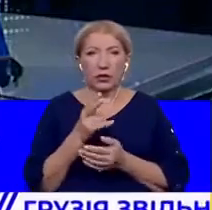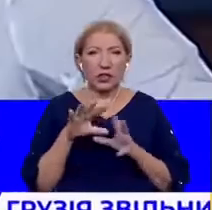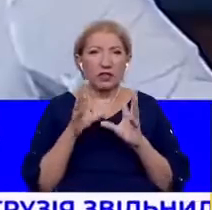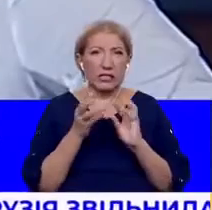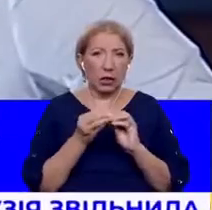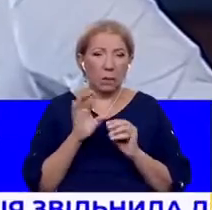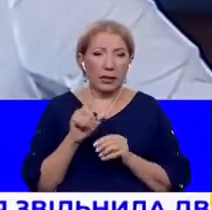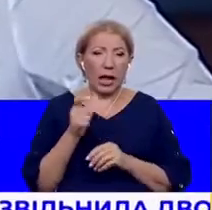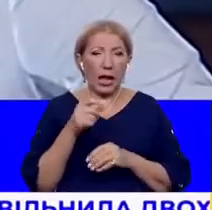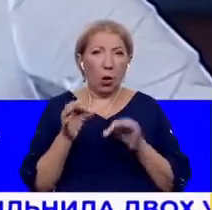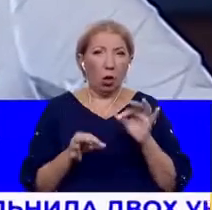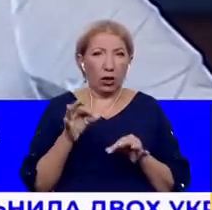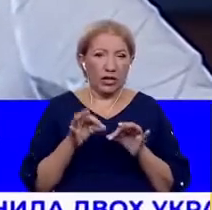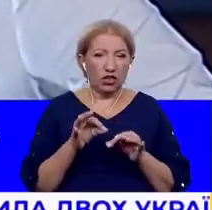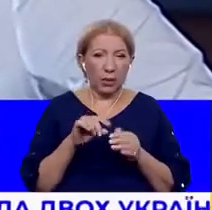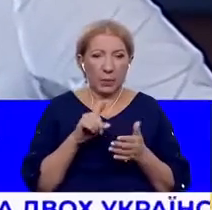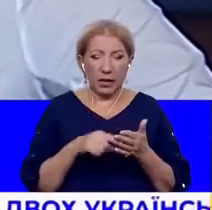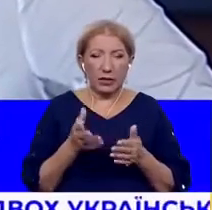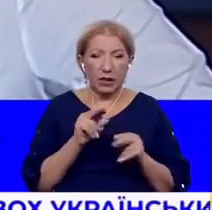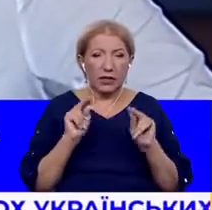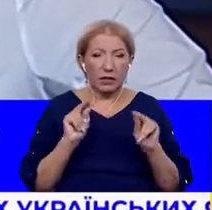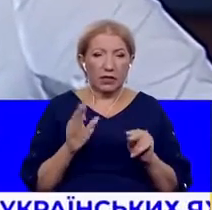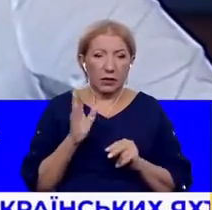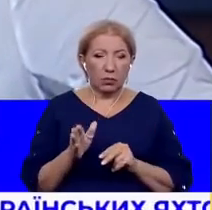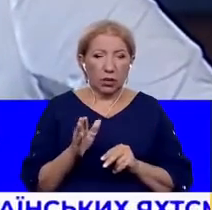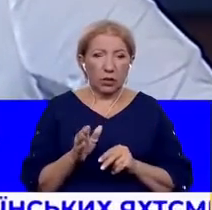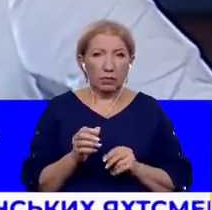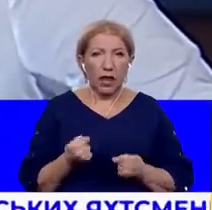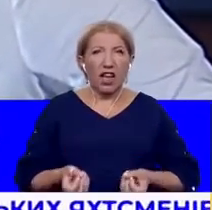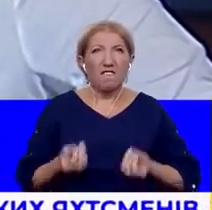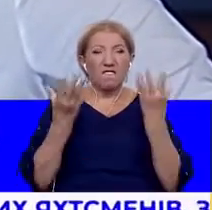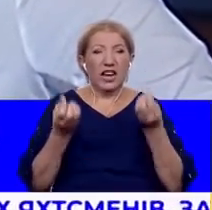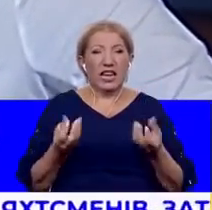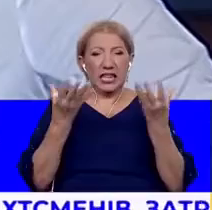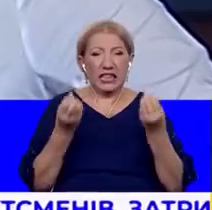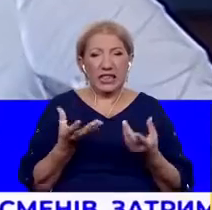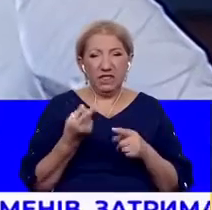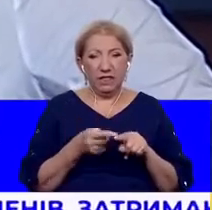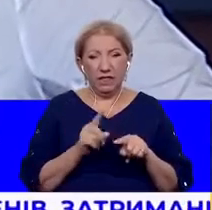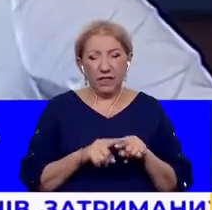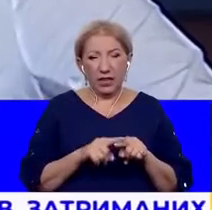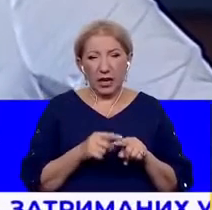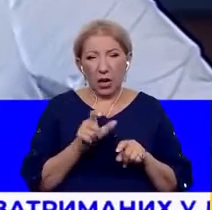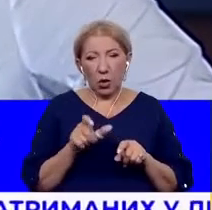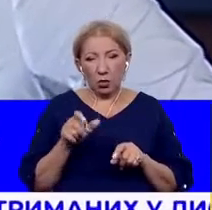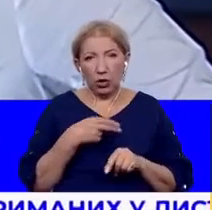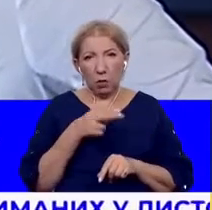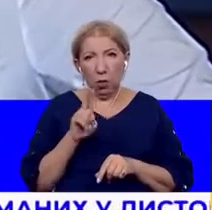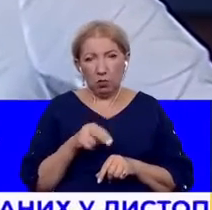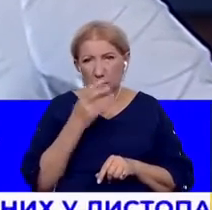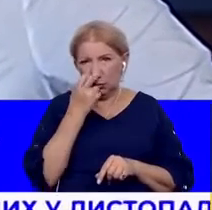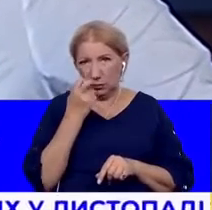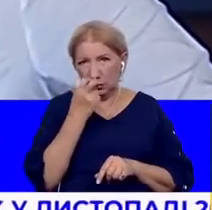цілому екологічні питання, то давайте будемо відвертими. Питання викидів, припустимо, від котрих люди просто